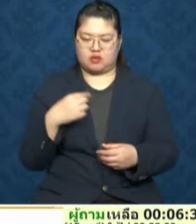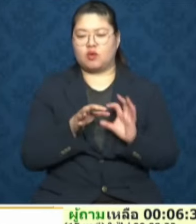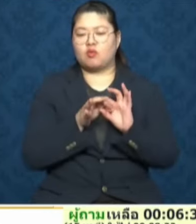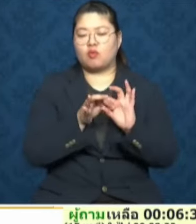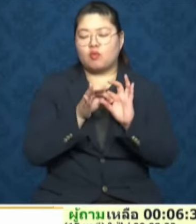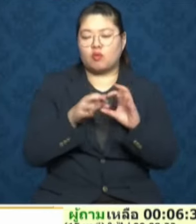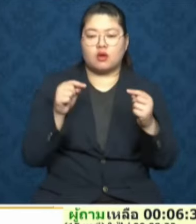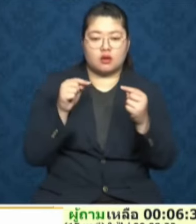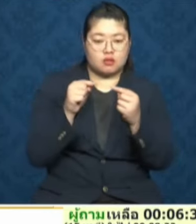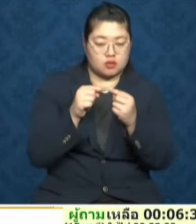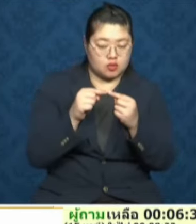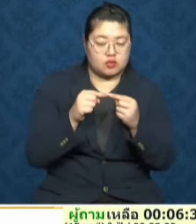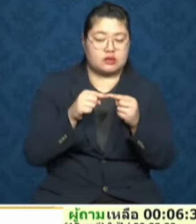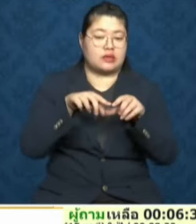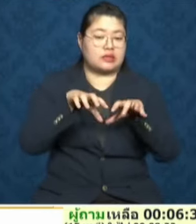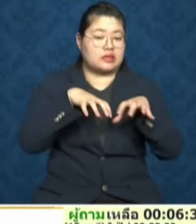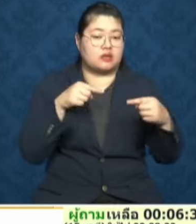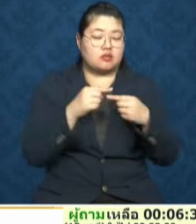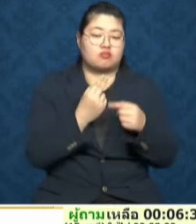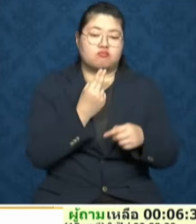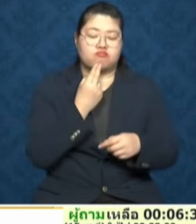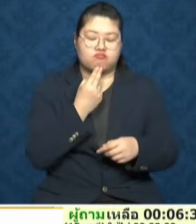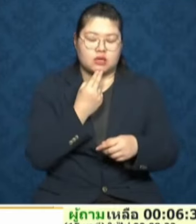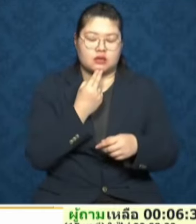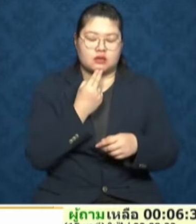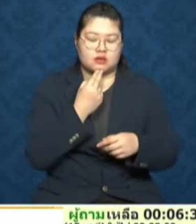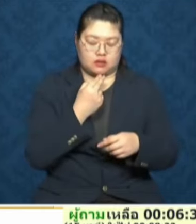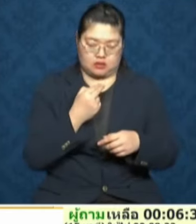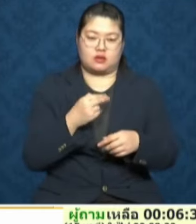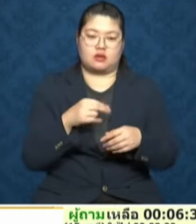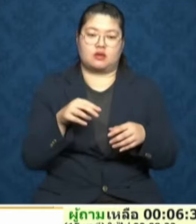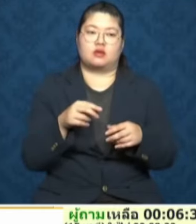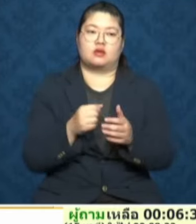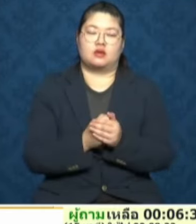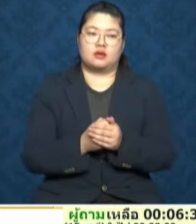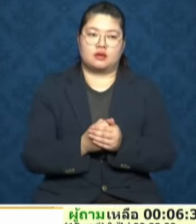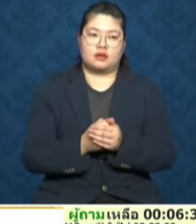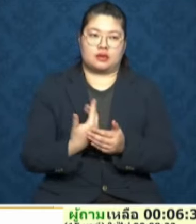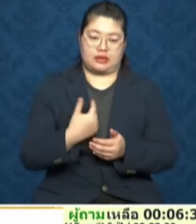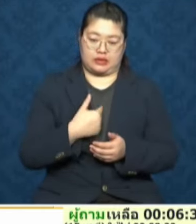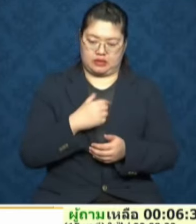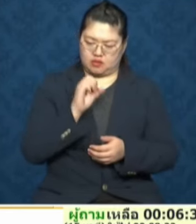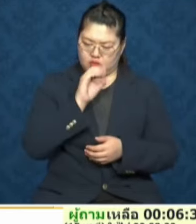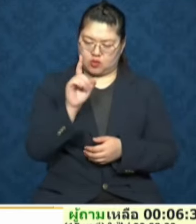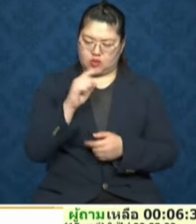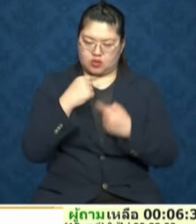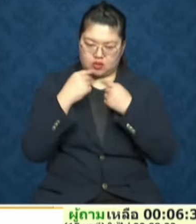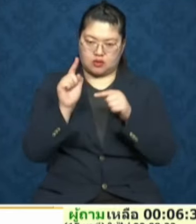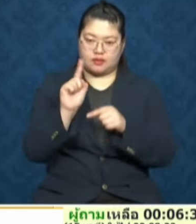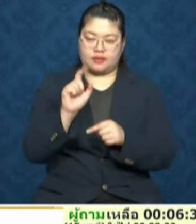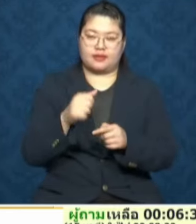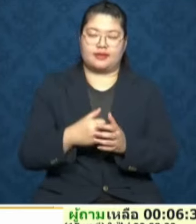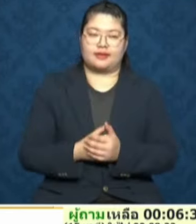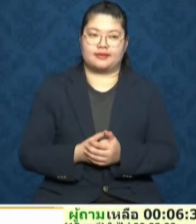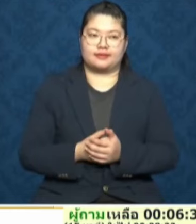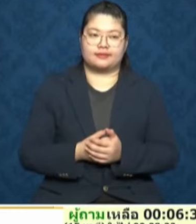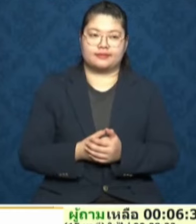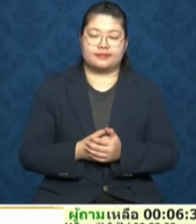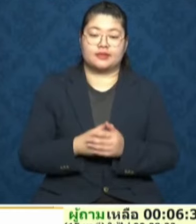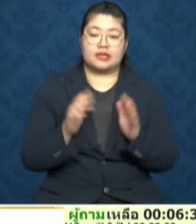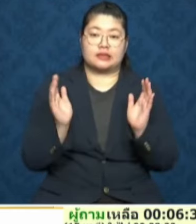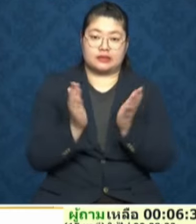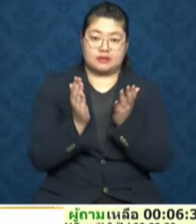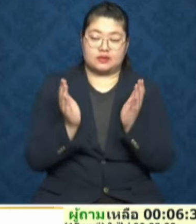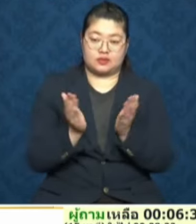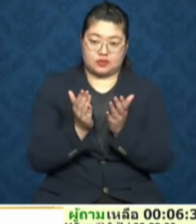หวงยาย- ใปล Track the- och-- estly conducted・ ฆ